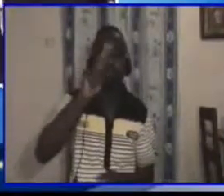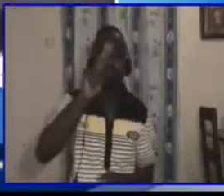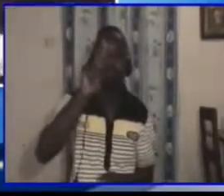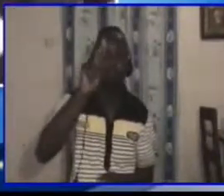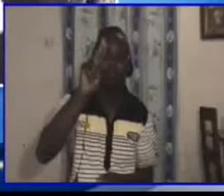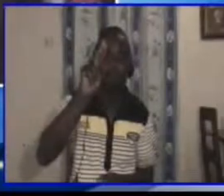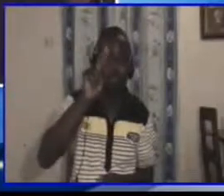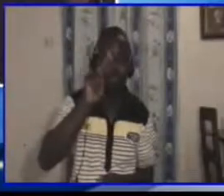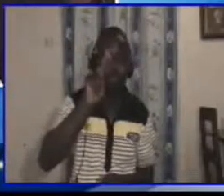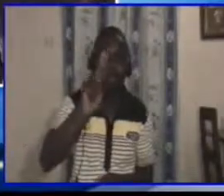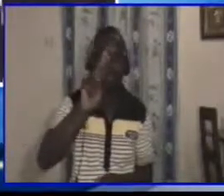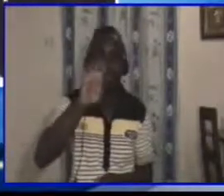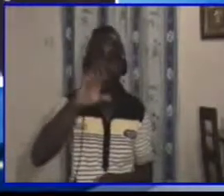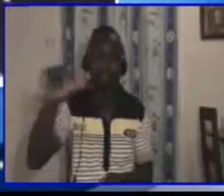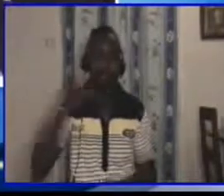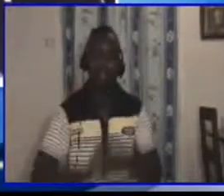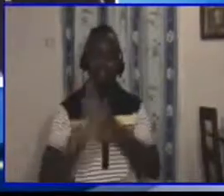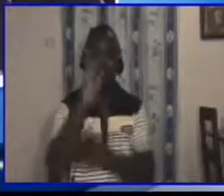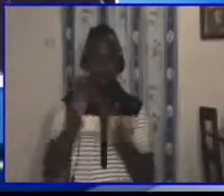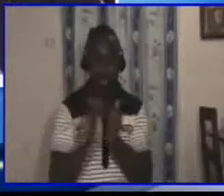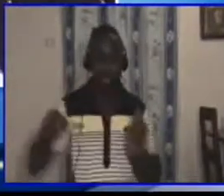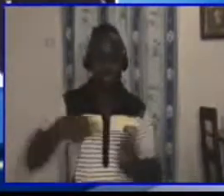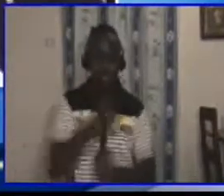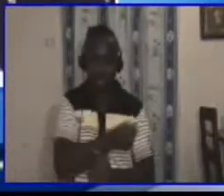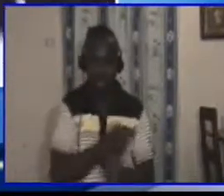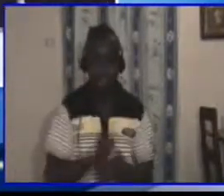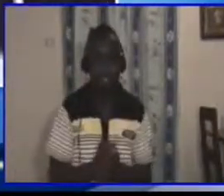emmanuele dio con noi